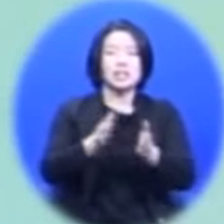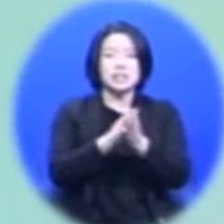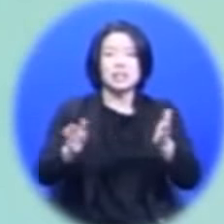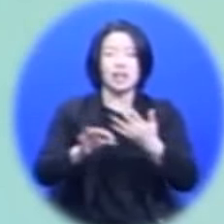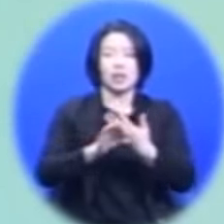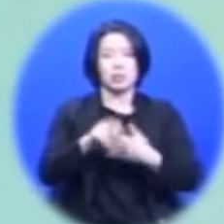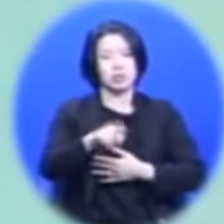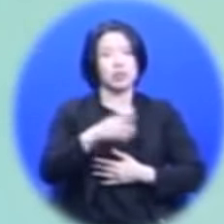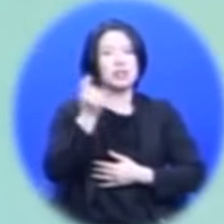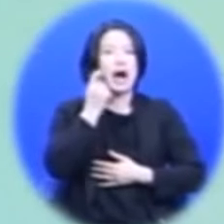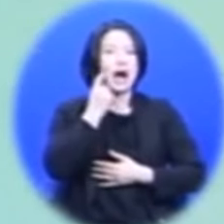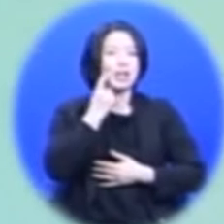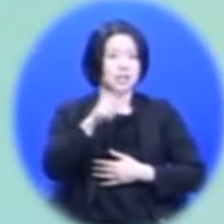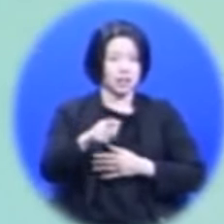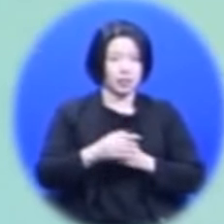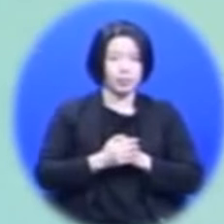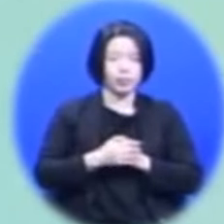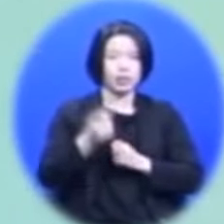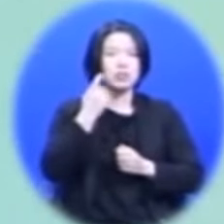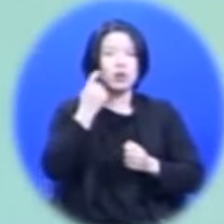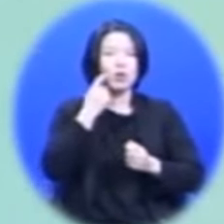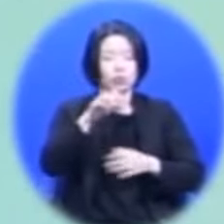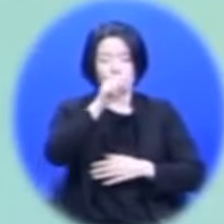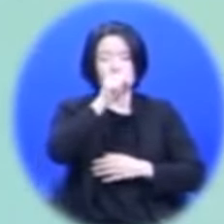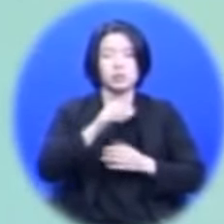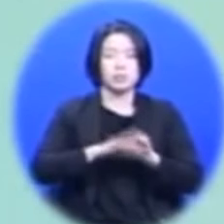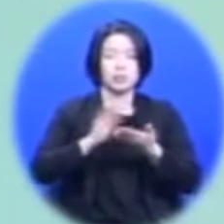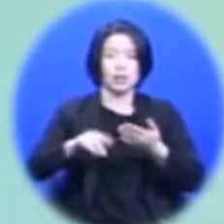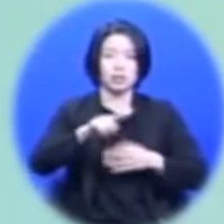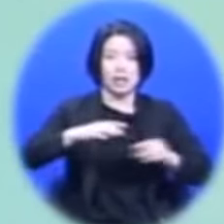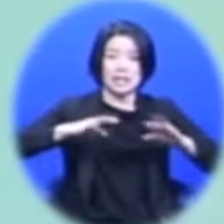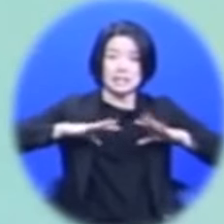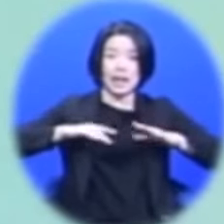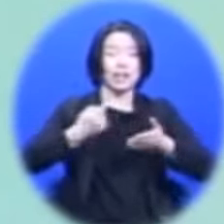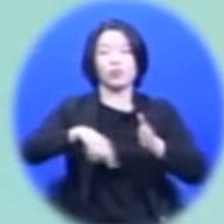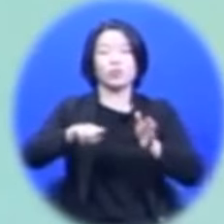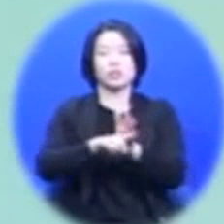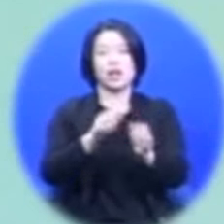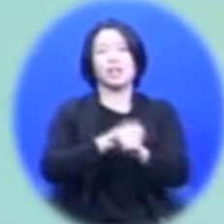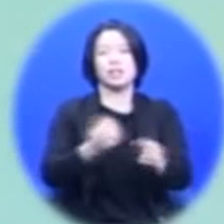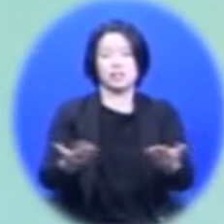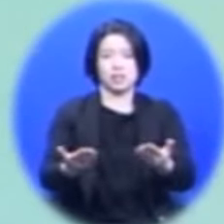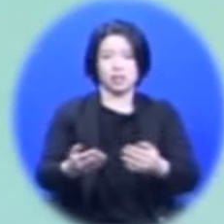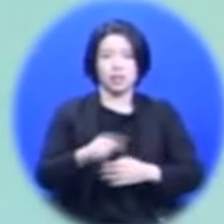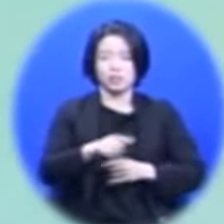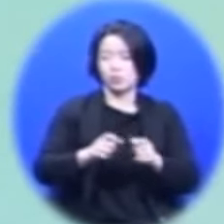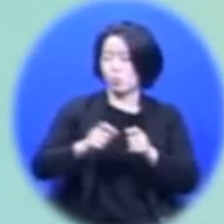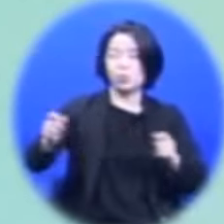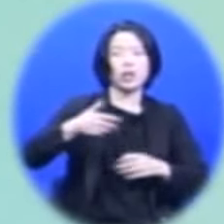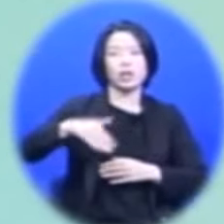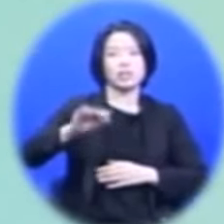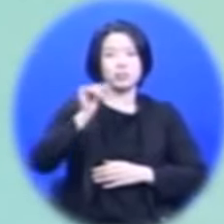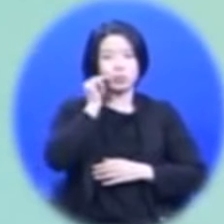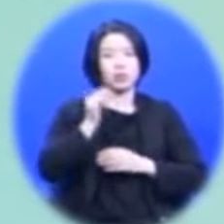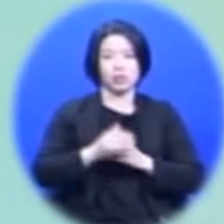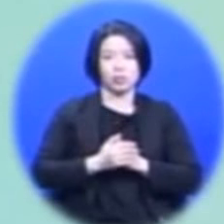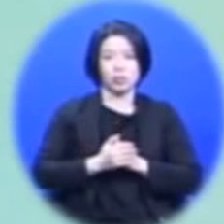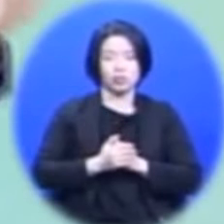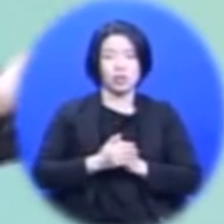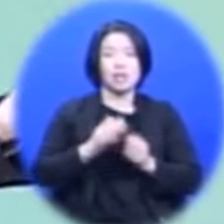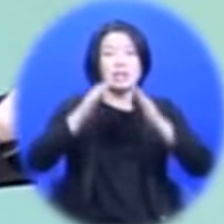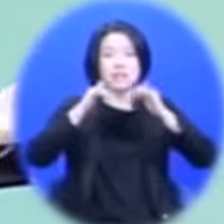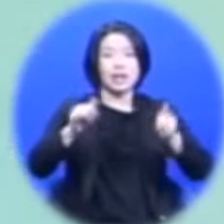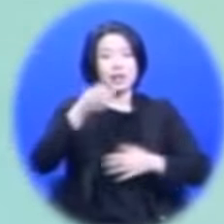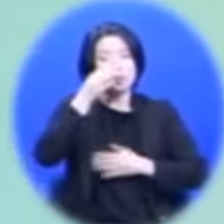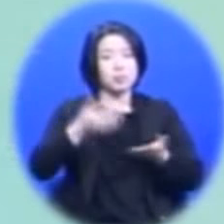됩니다. 그건 위선이에요. 그건 자랑하려고 하는 것. 그건 오래 못 갑니다. 사람